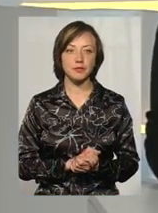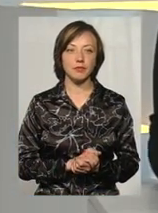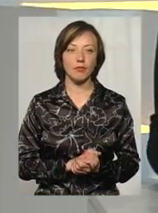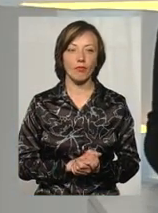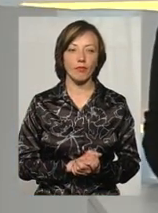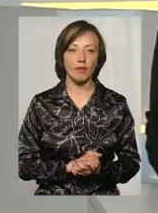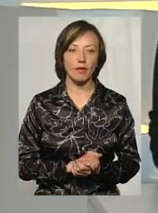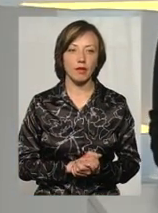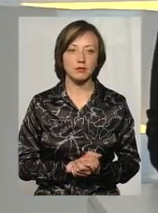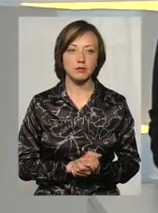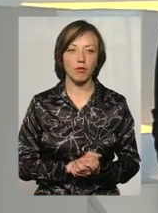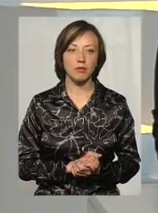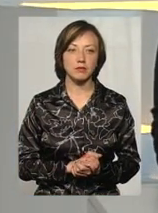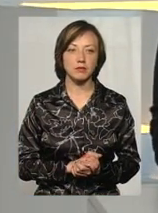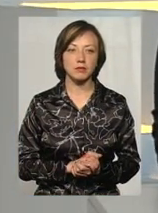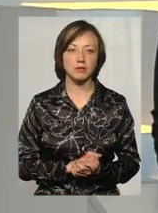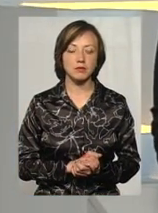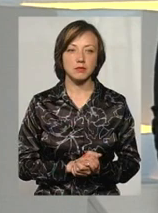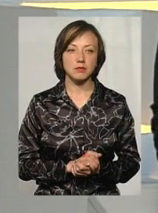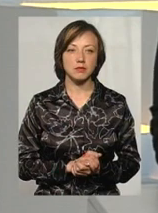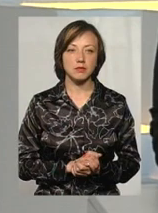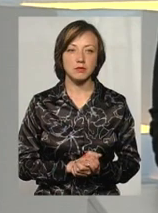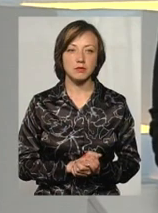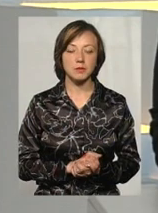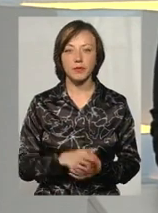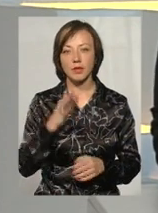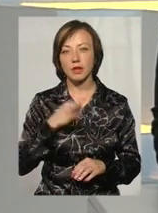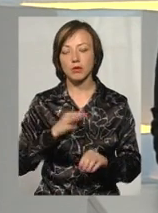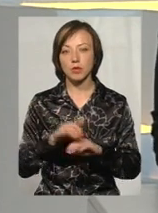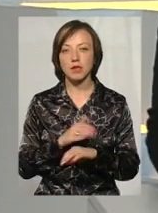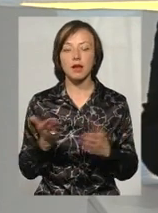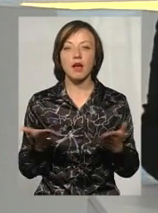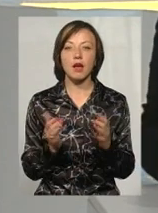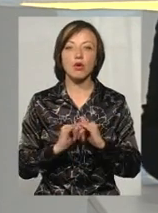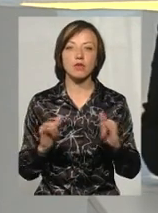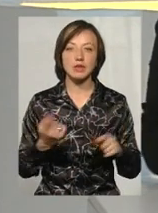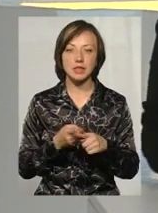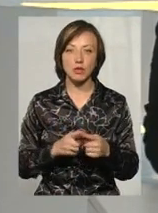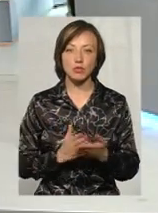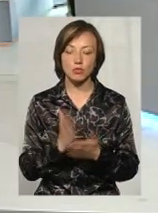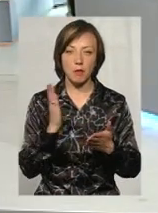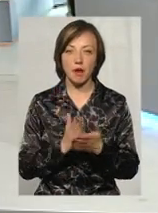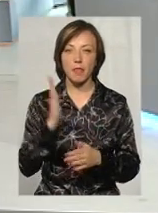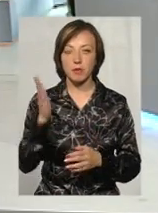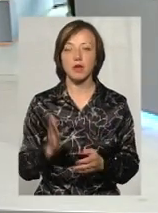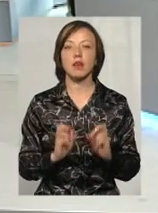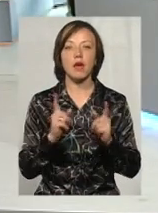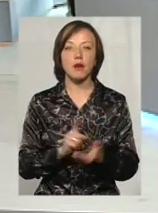розвиток цей відділ, ця служба має на майбутнє? Тобто, як